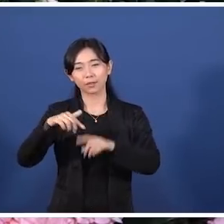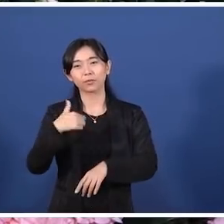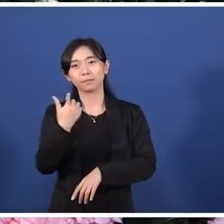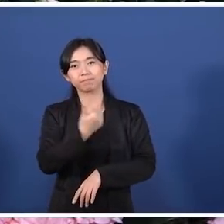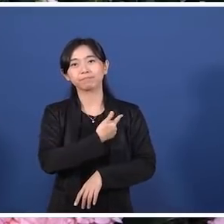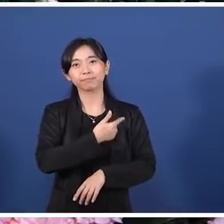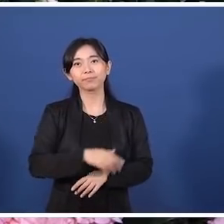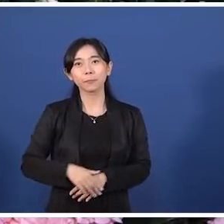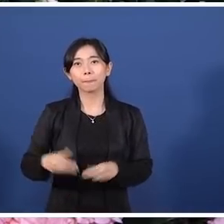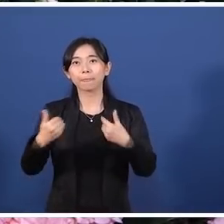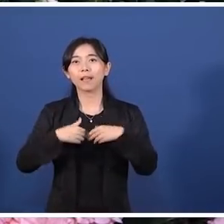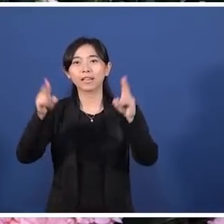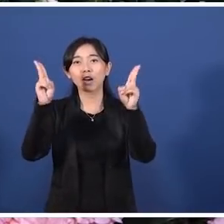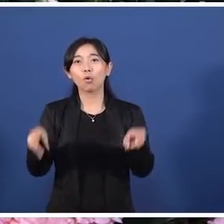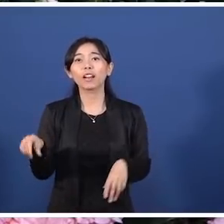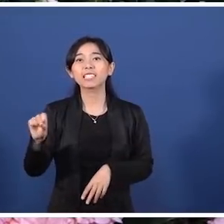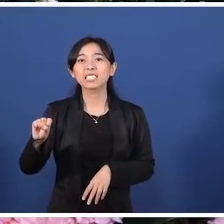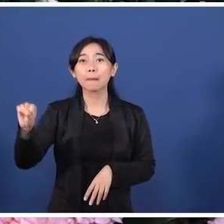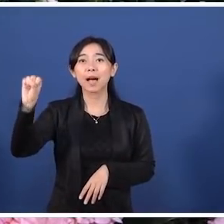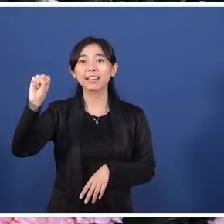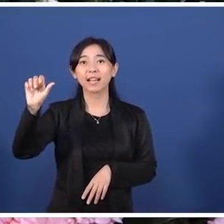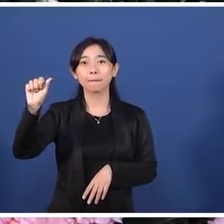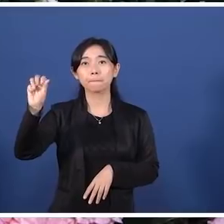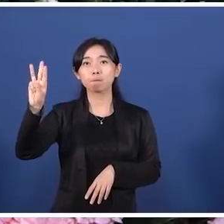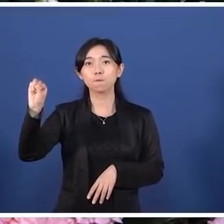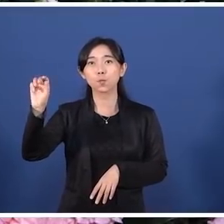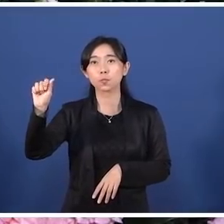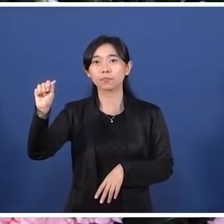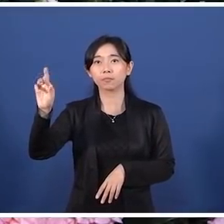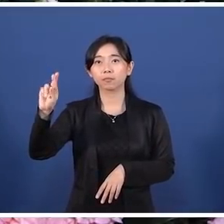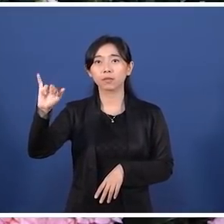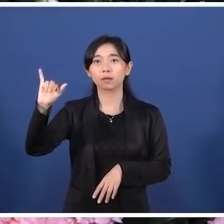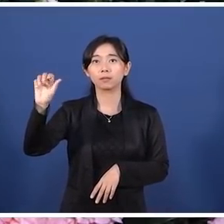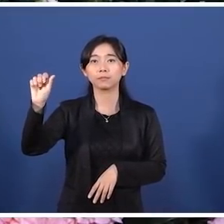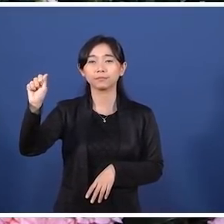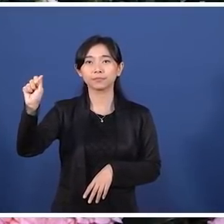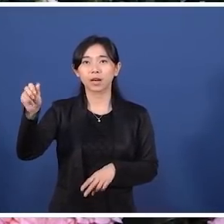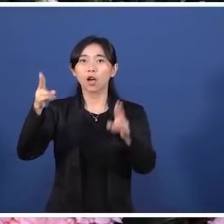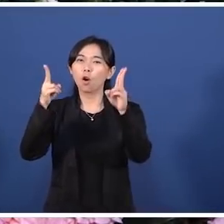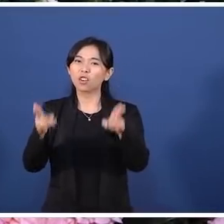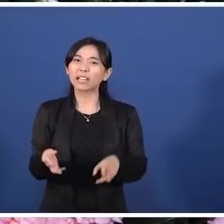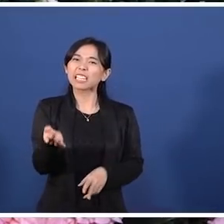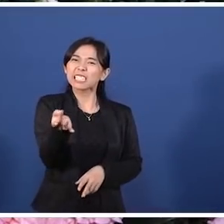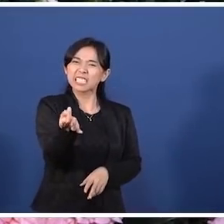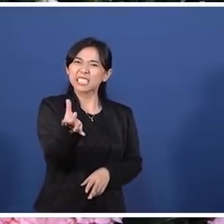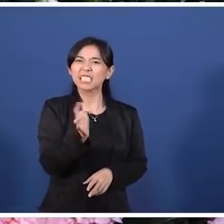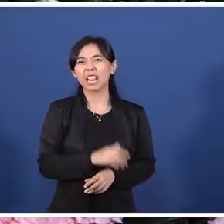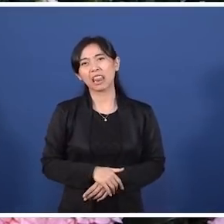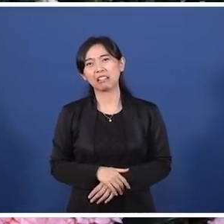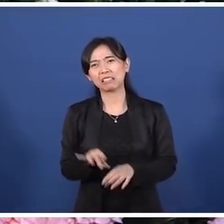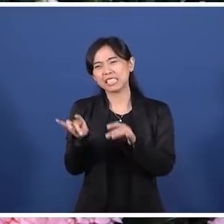bagaimana orang yang justru dianggap sebagai orang yang berdosa, yang kecil, yang najis,